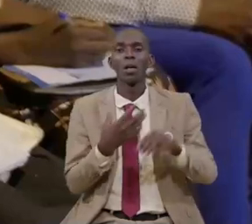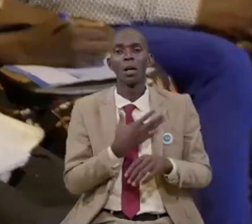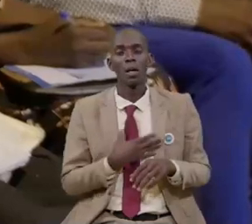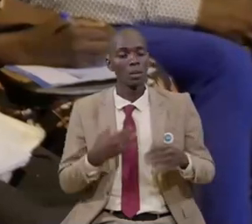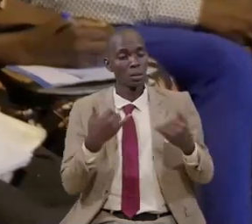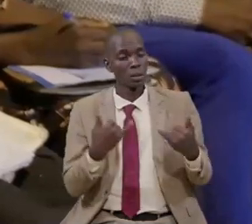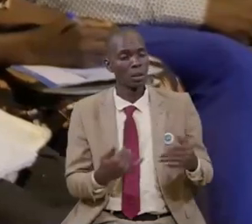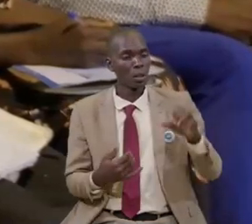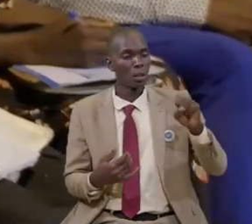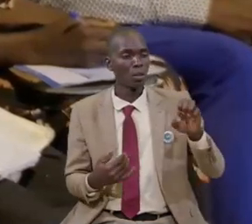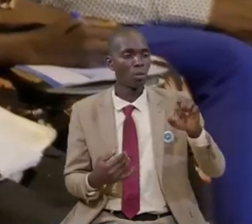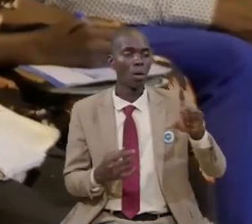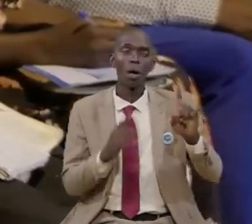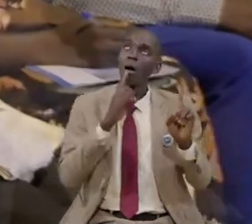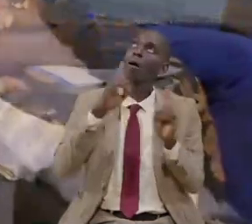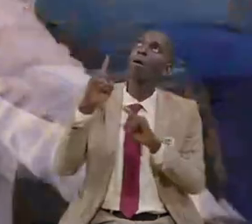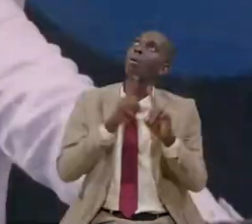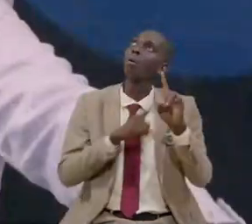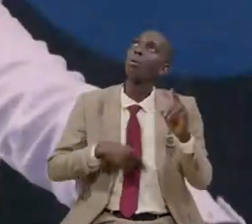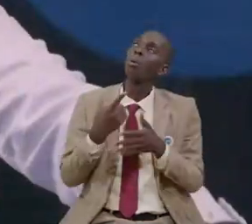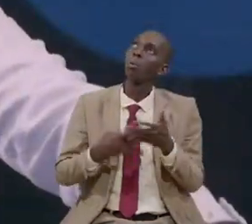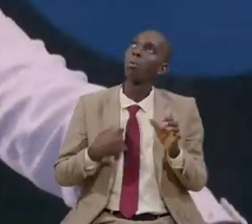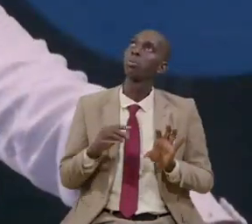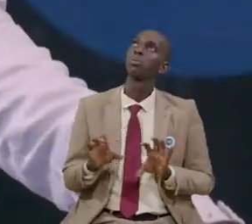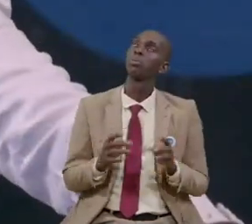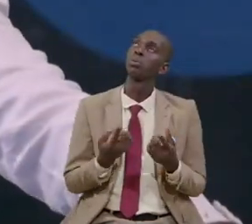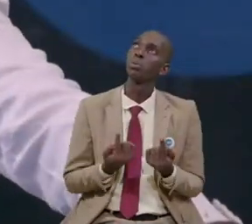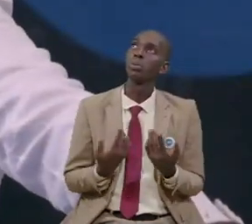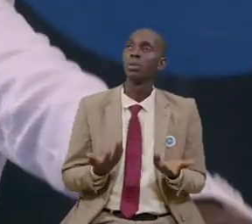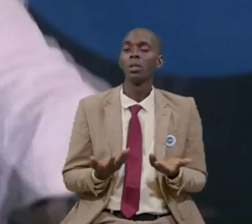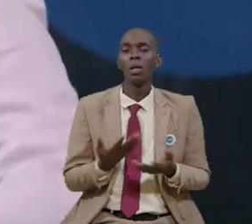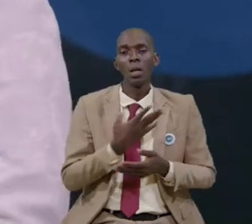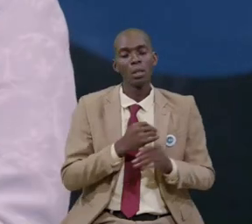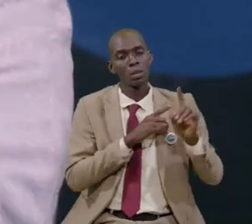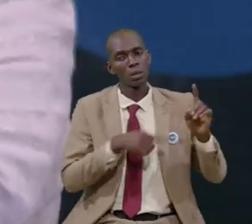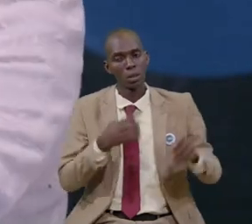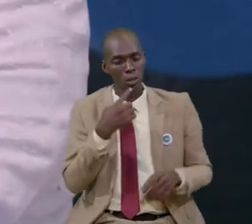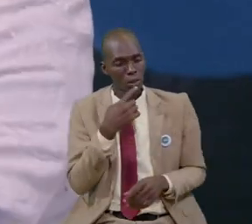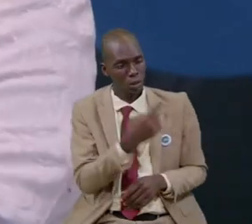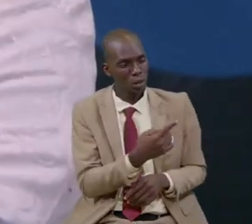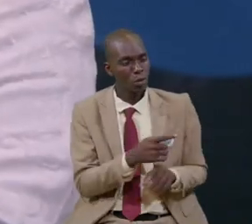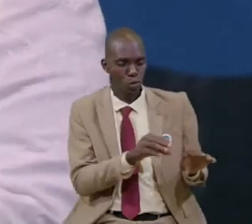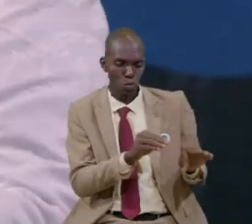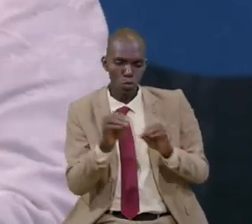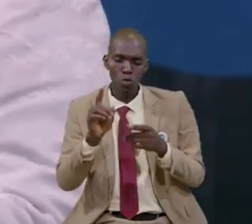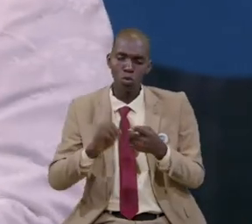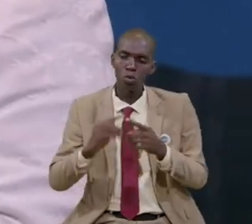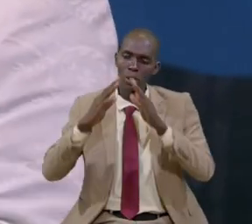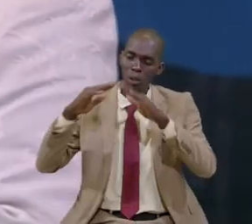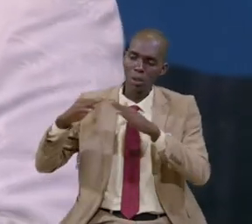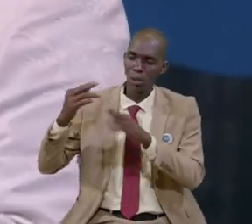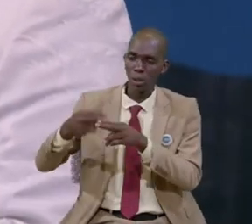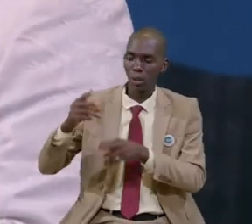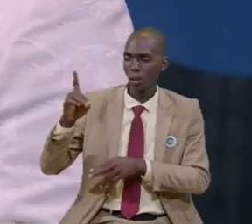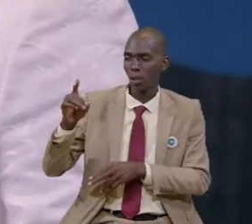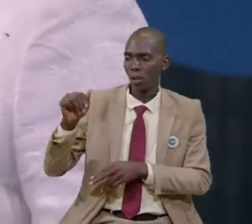faire? Le Seigneur lui a dit, va à Damas et on te dira ce que tu feras. Et puis, il priait.